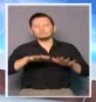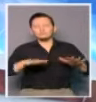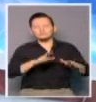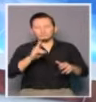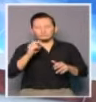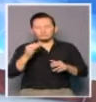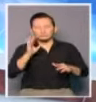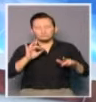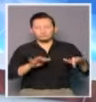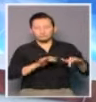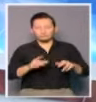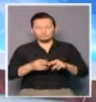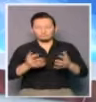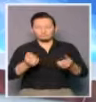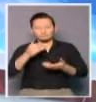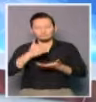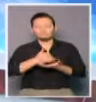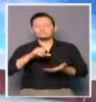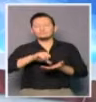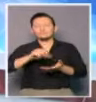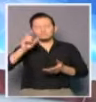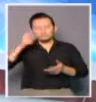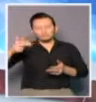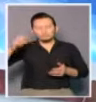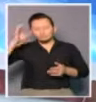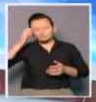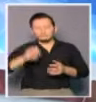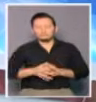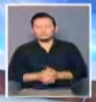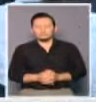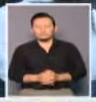стран. В мероприятии приняли участие более 30 ученых и ректоров вузов.